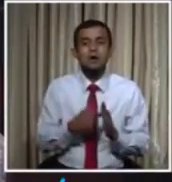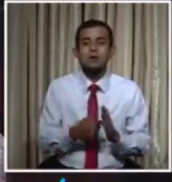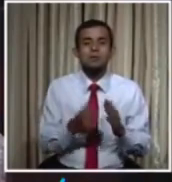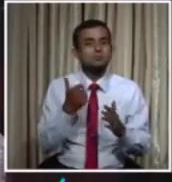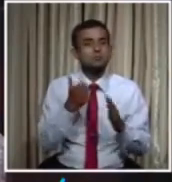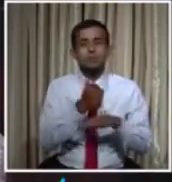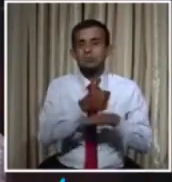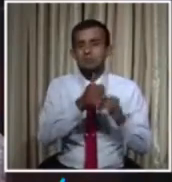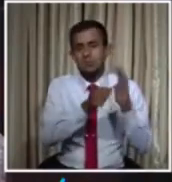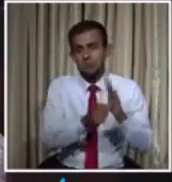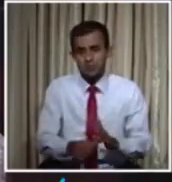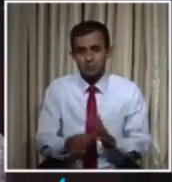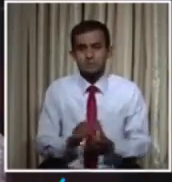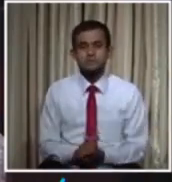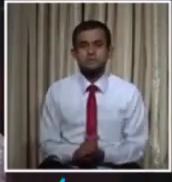හානියක්.